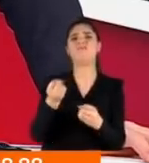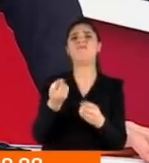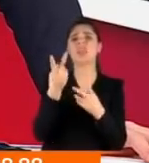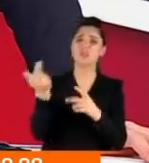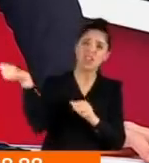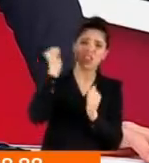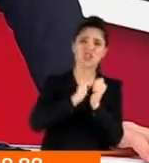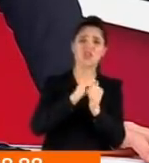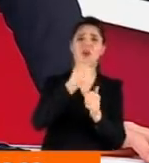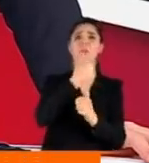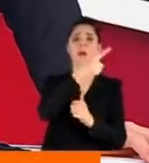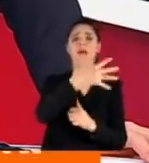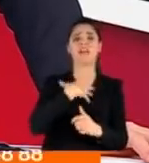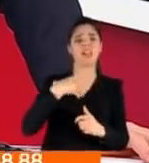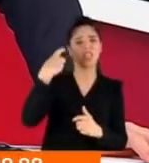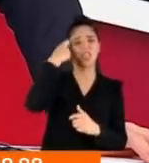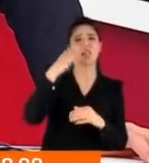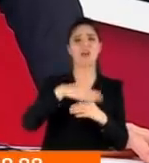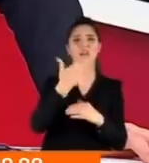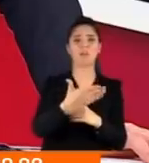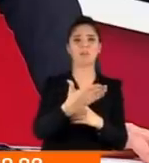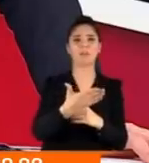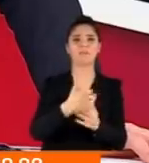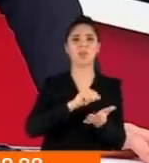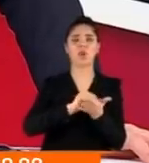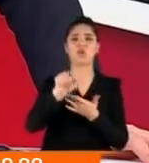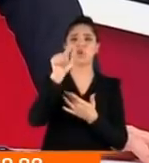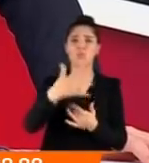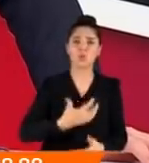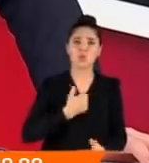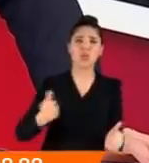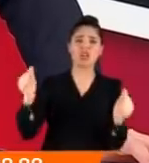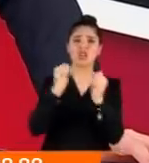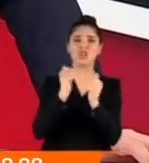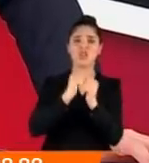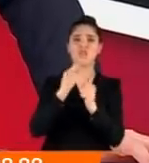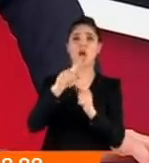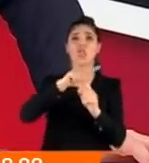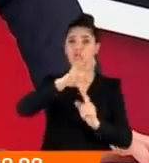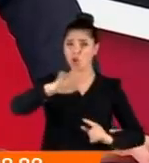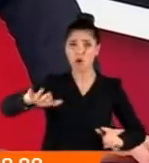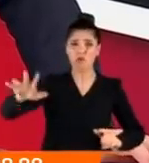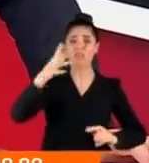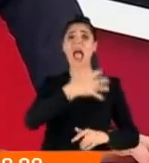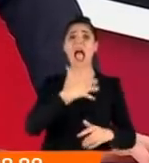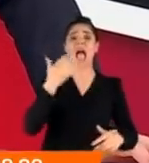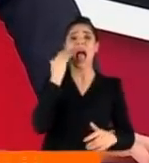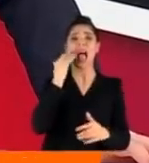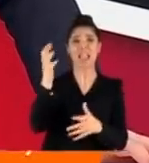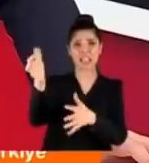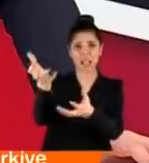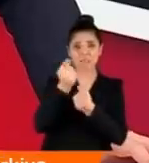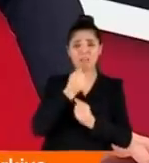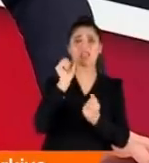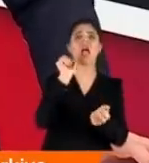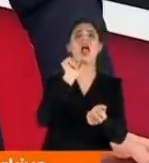gibi babaları kendi hayatına da son verdi. Tüm bu acının üzerine torunlar anneannelerin yanından alınıp